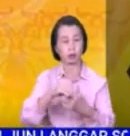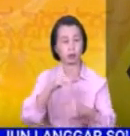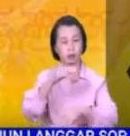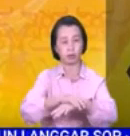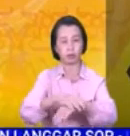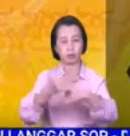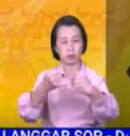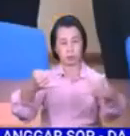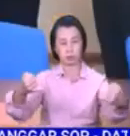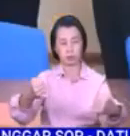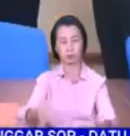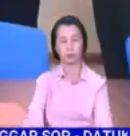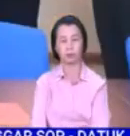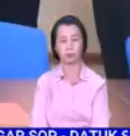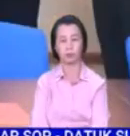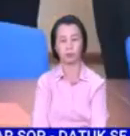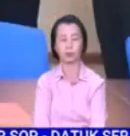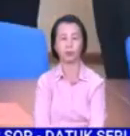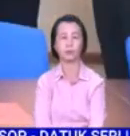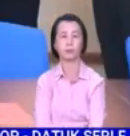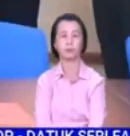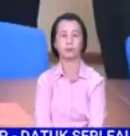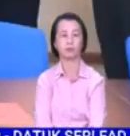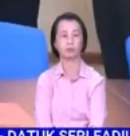dalam talian.